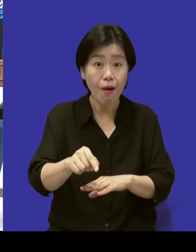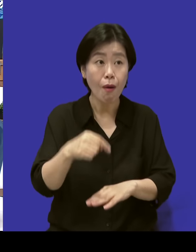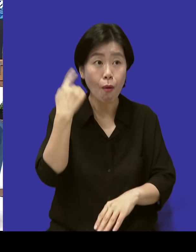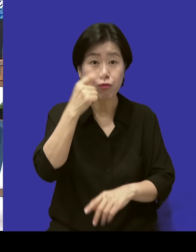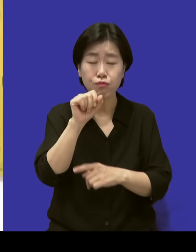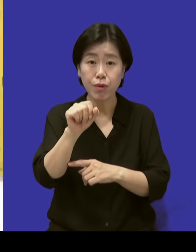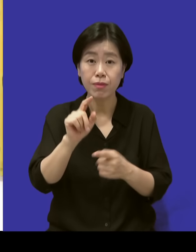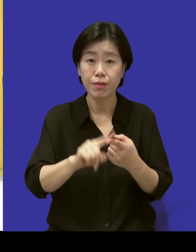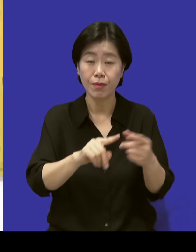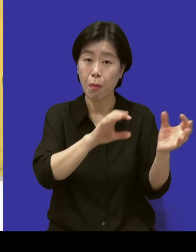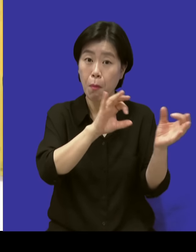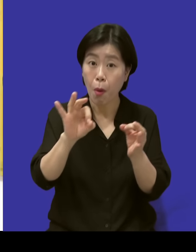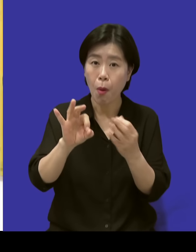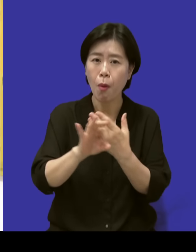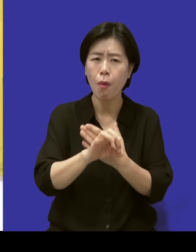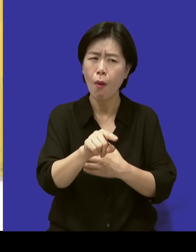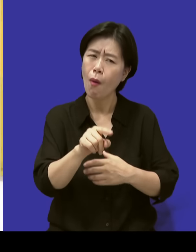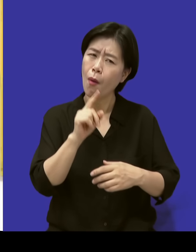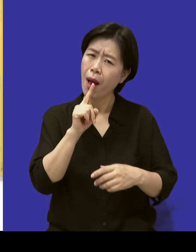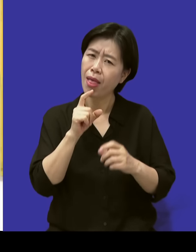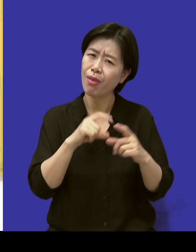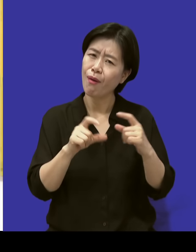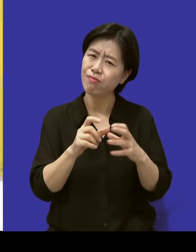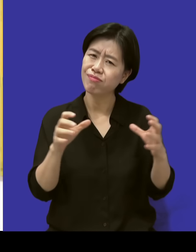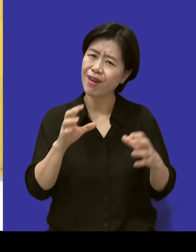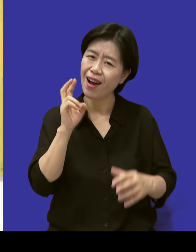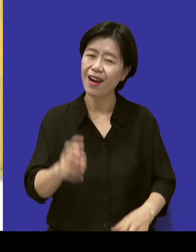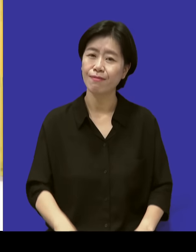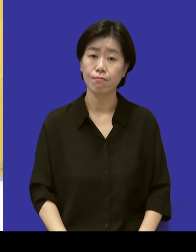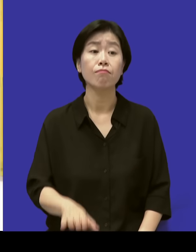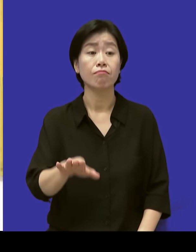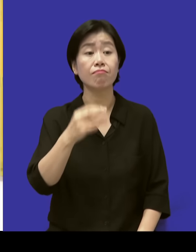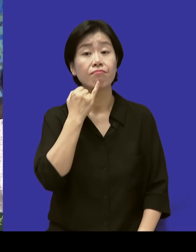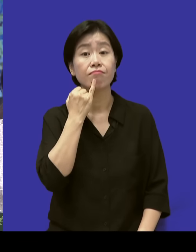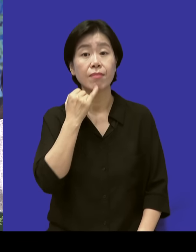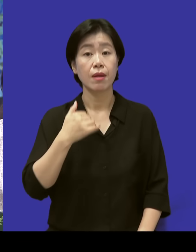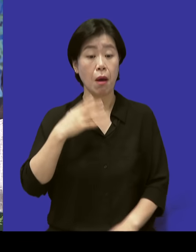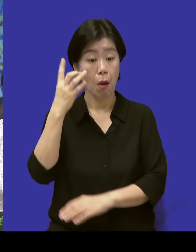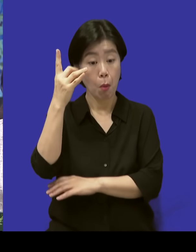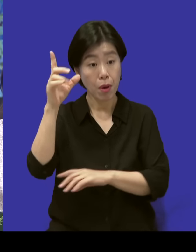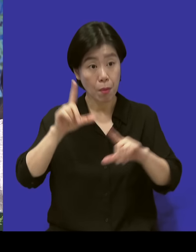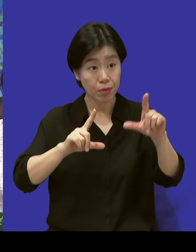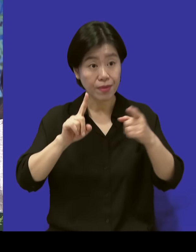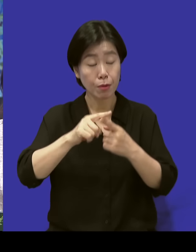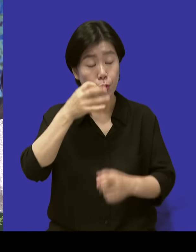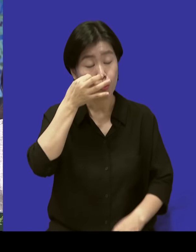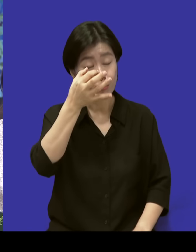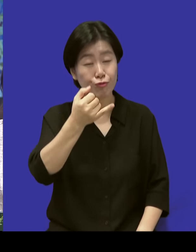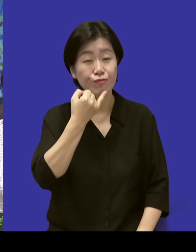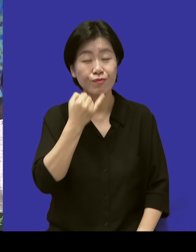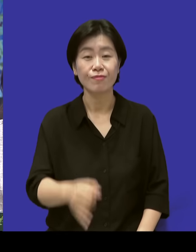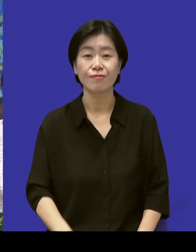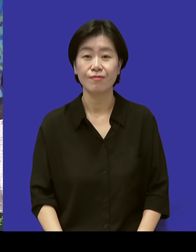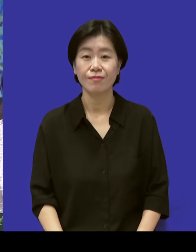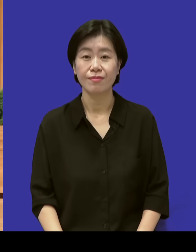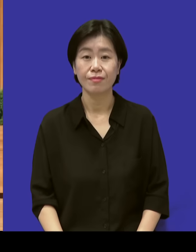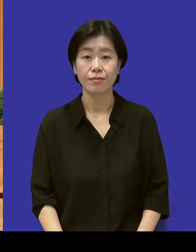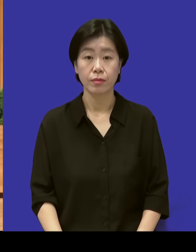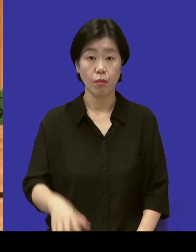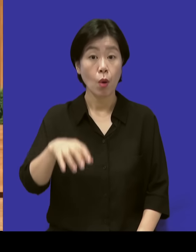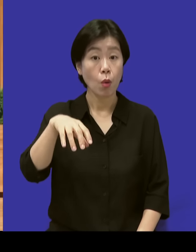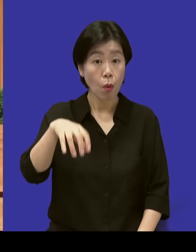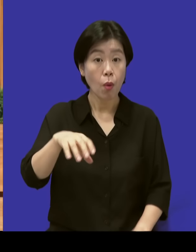네. 네, 원래 이제 본캐가 이거다. 라는 건지 알려줘야죠. 네. 예. 야, 그런데 아니 새롭게 하소에